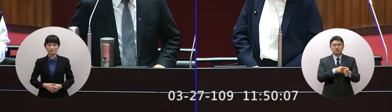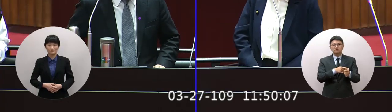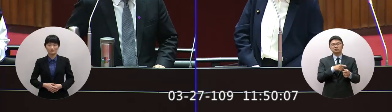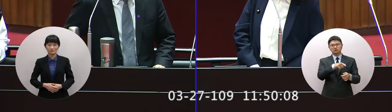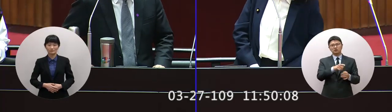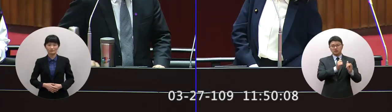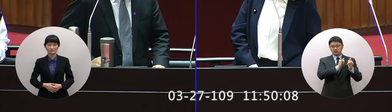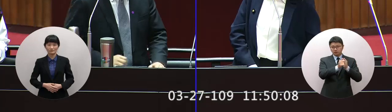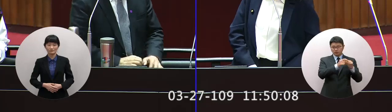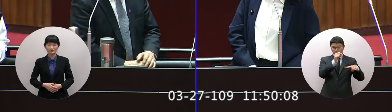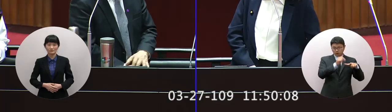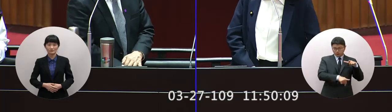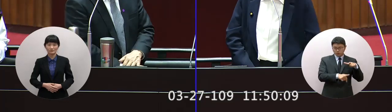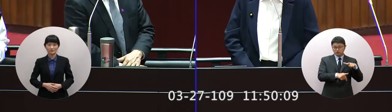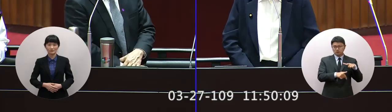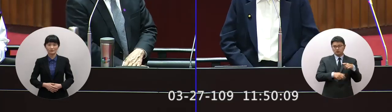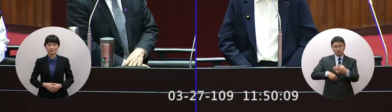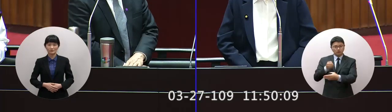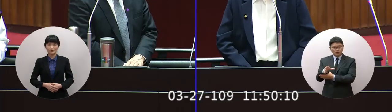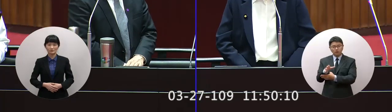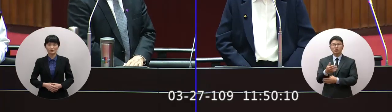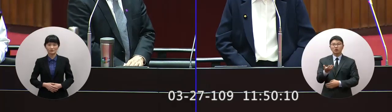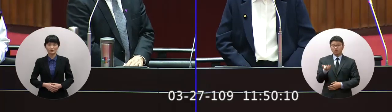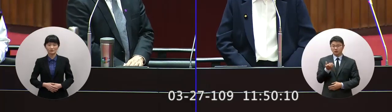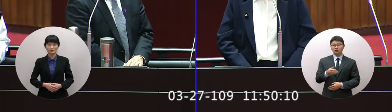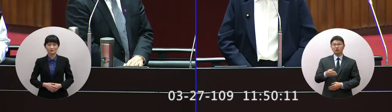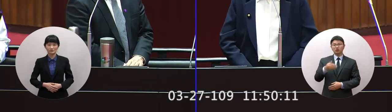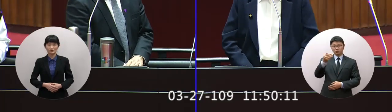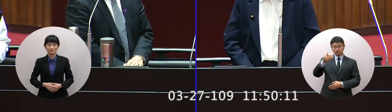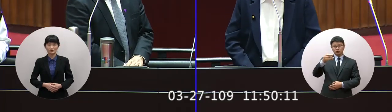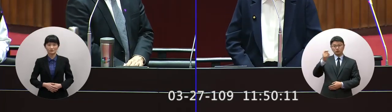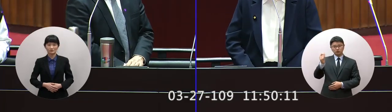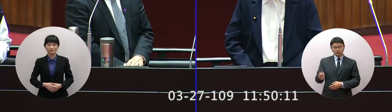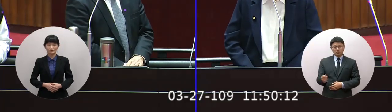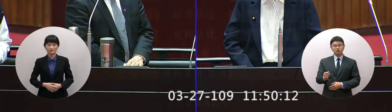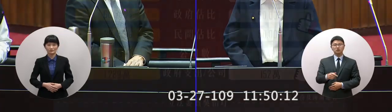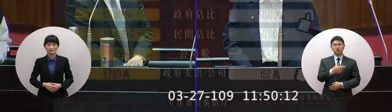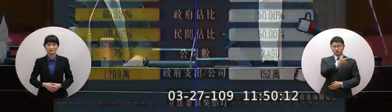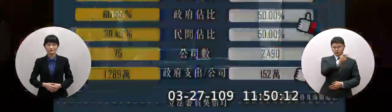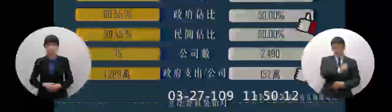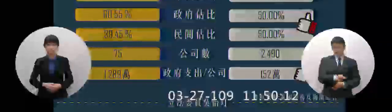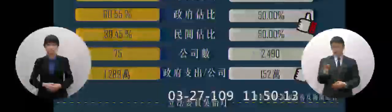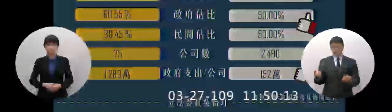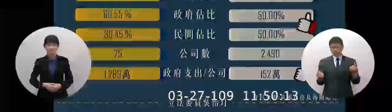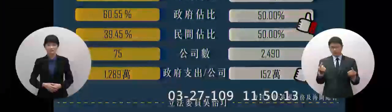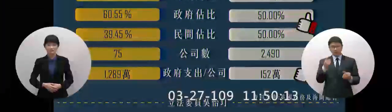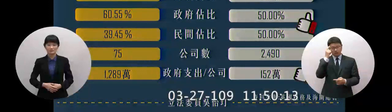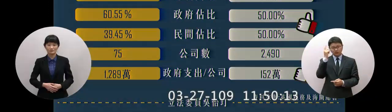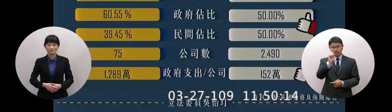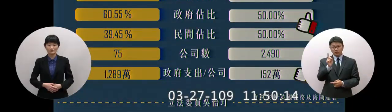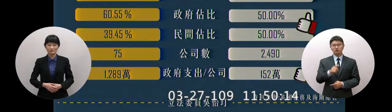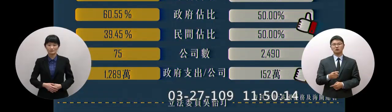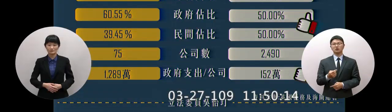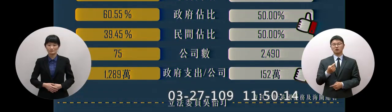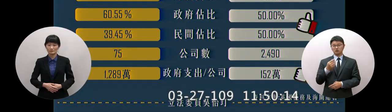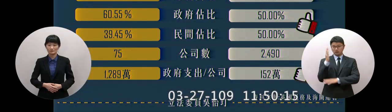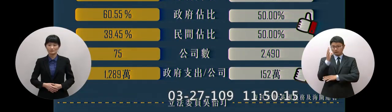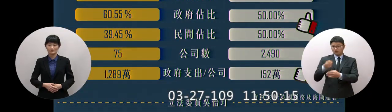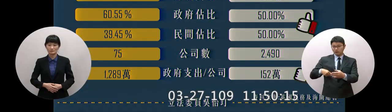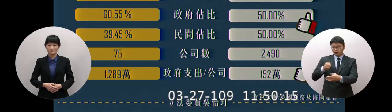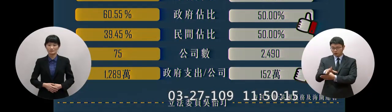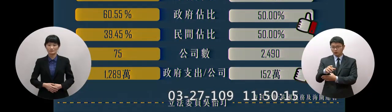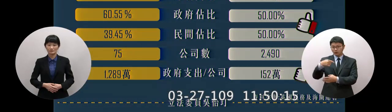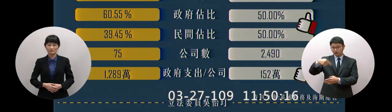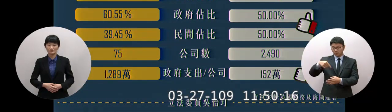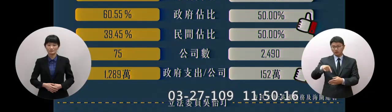刚的9.6亿跟6.多亿来比较的话，等于是政府投资一块钱带出民间大